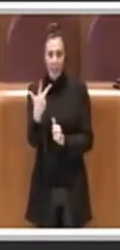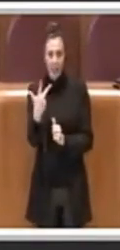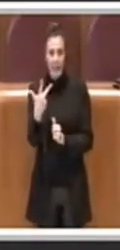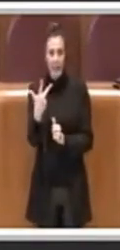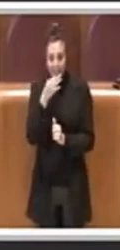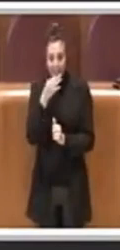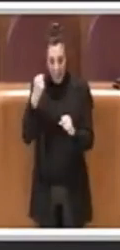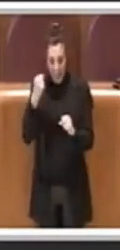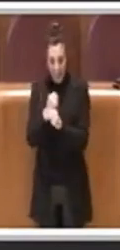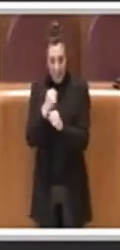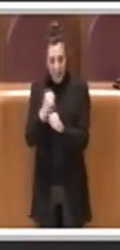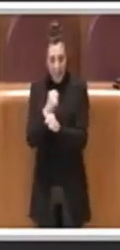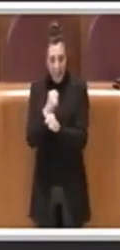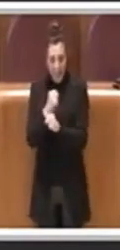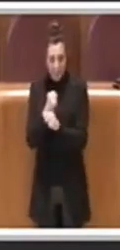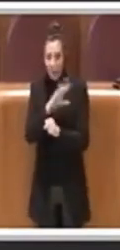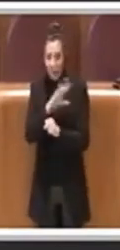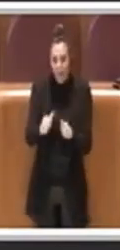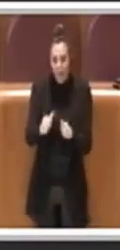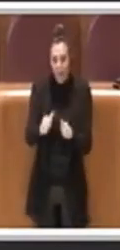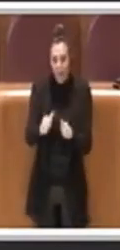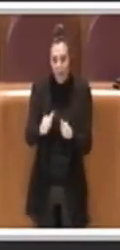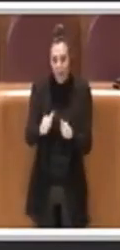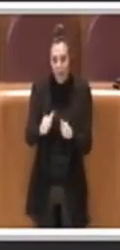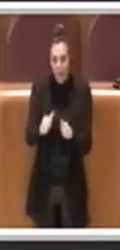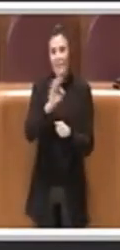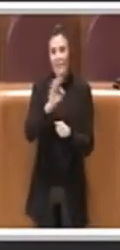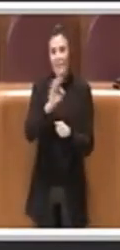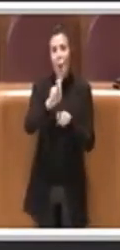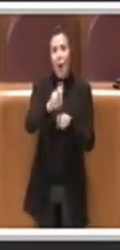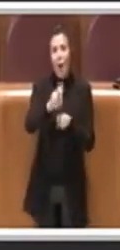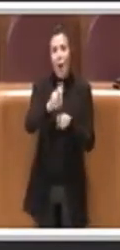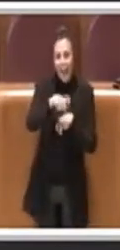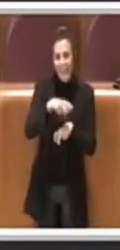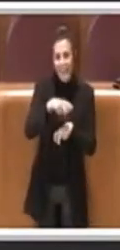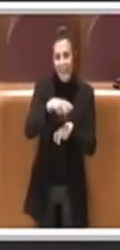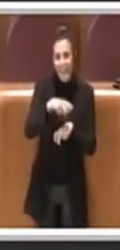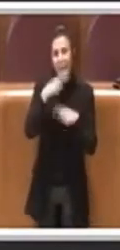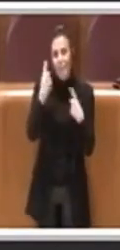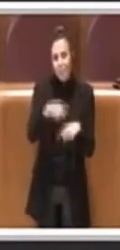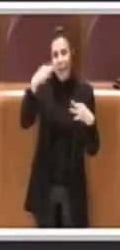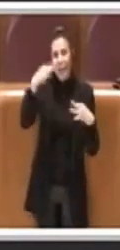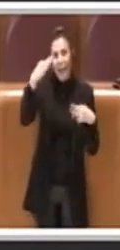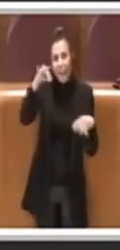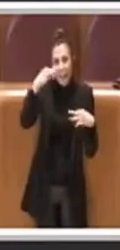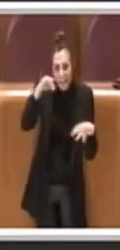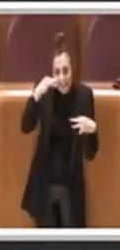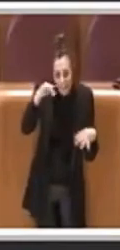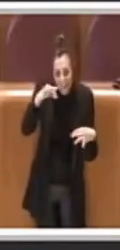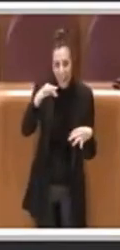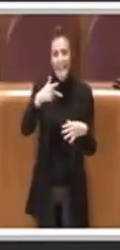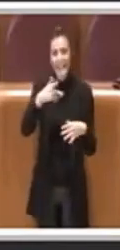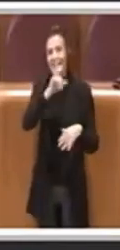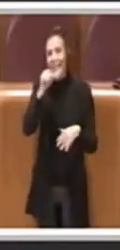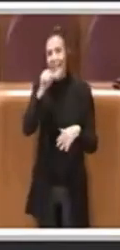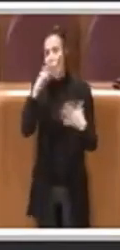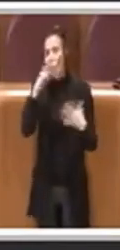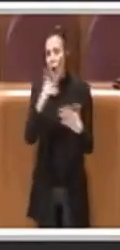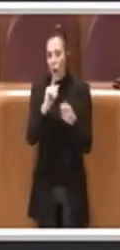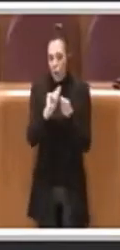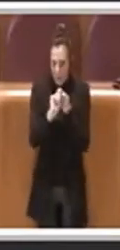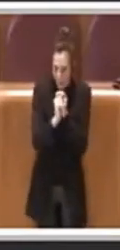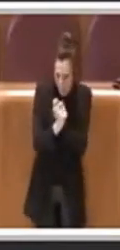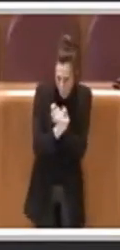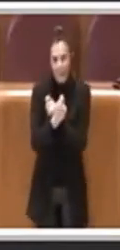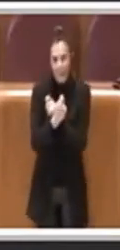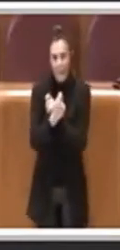i lavori nel negli appalti nel nei cantieri determinano rallentamenti quando non vero e proprio variante con tutto ciò che comporta in termini